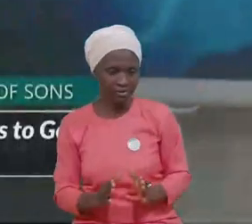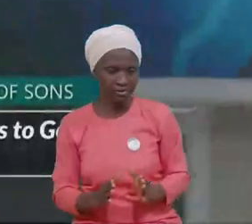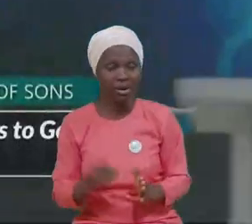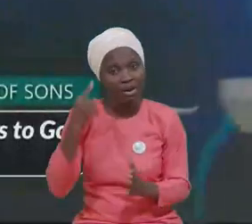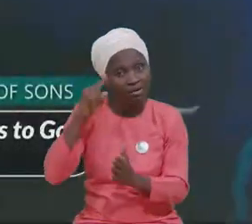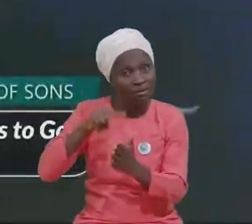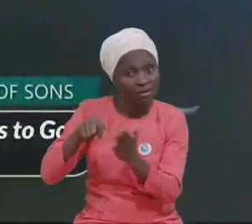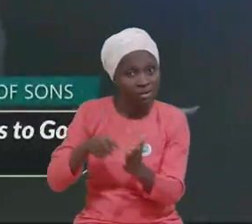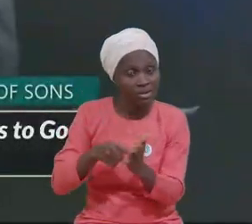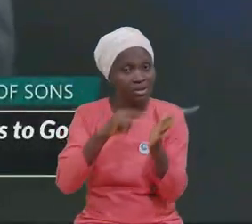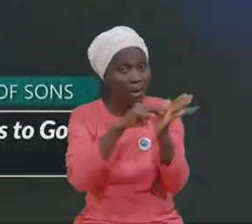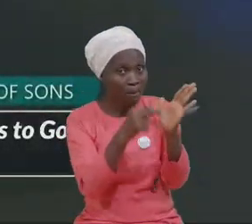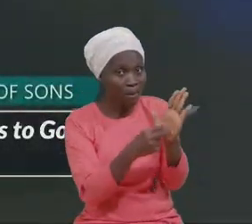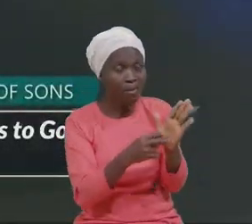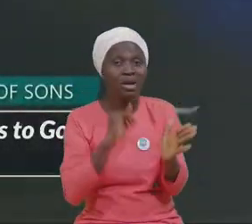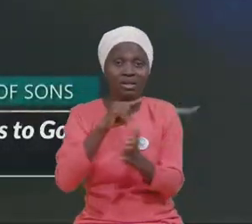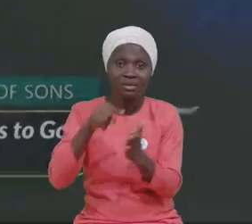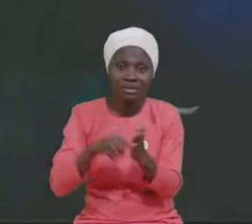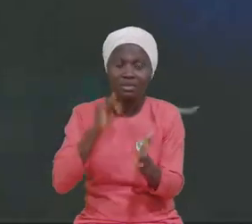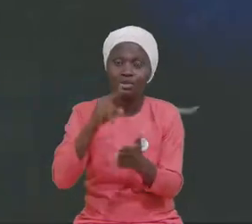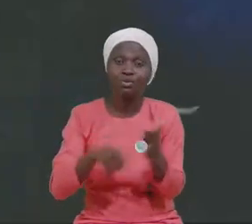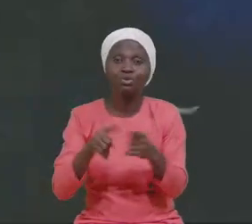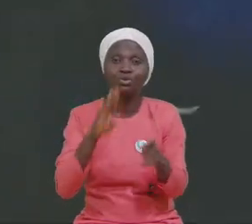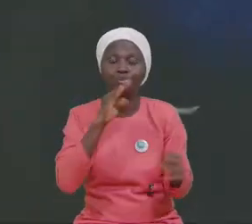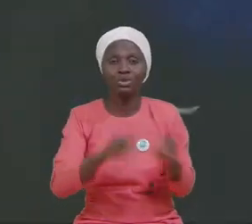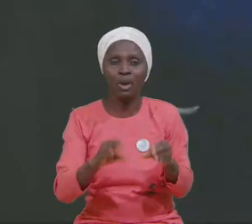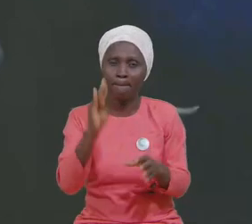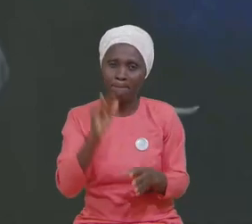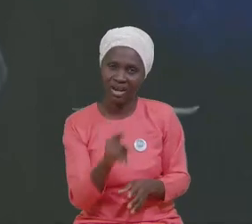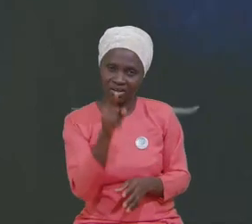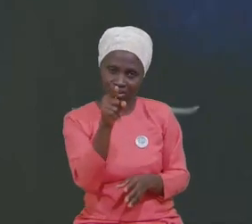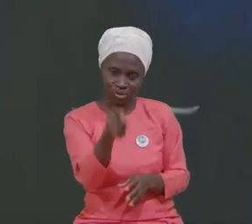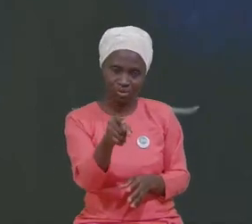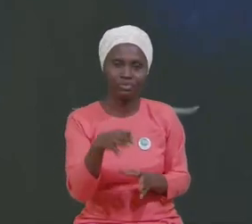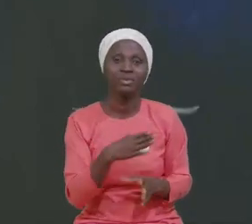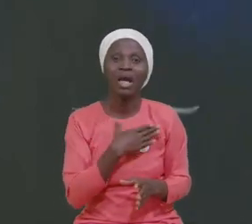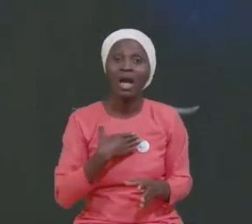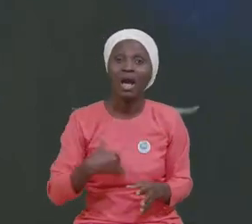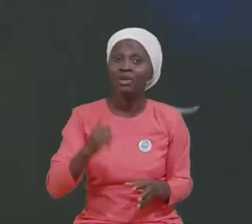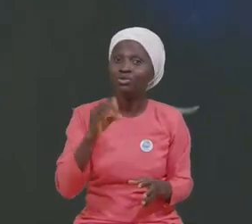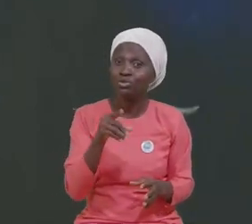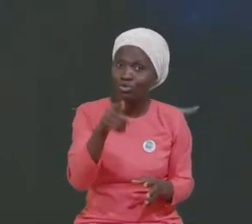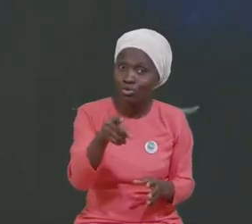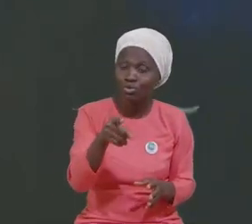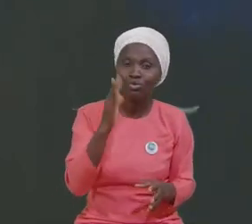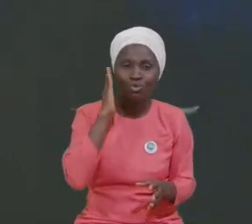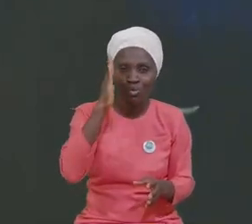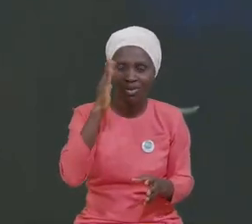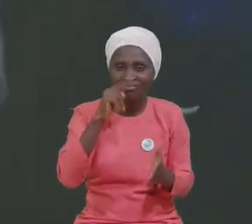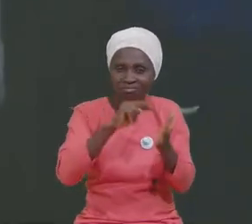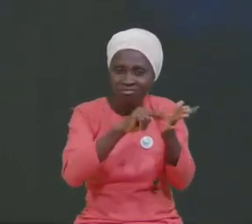objectif-là. Voici ce qui doit être fait par toi. Ainsi, tu es